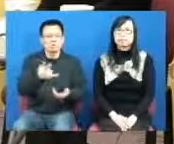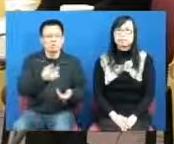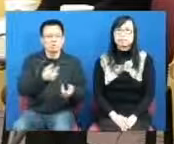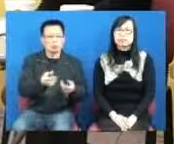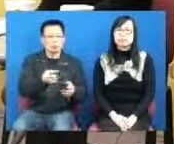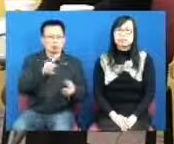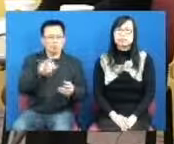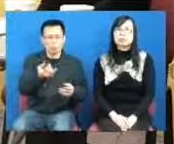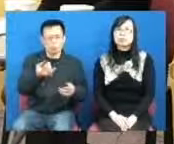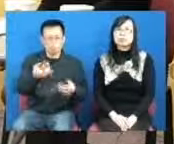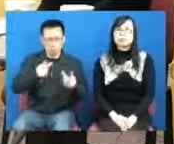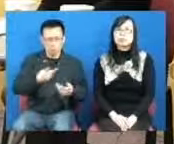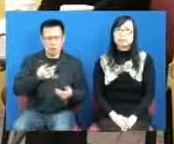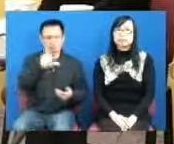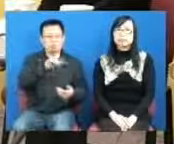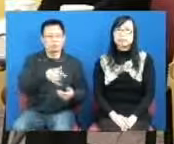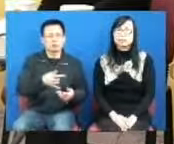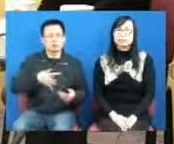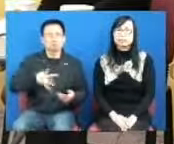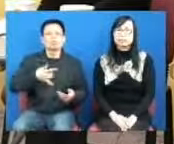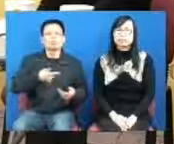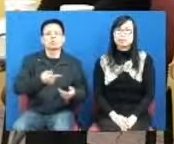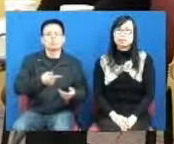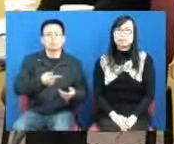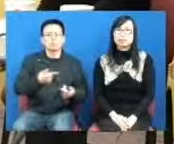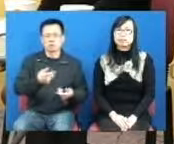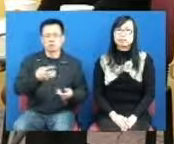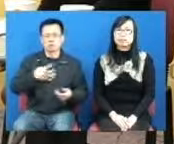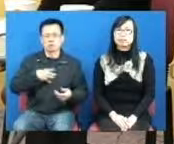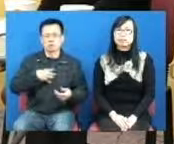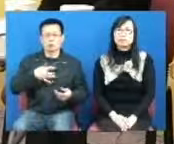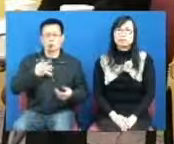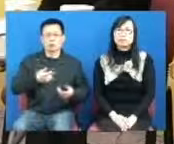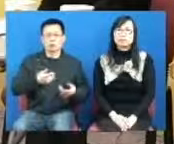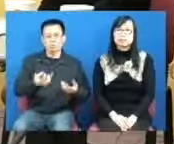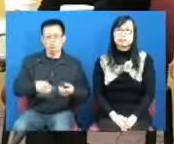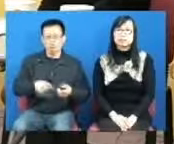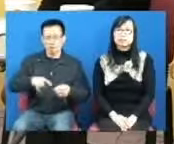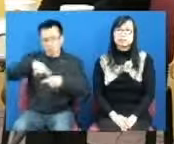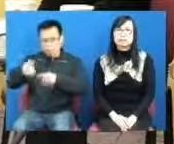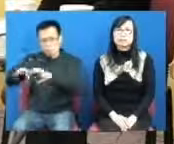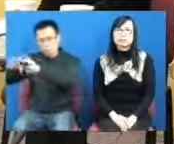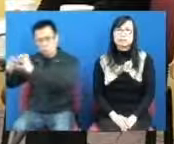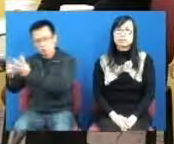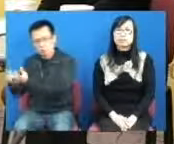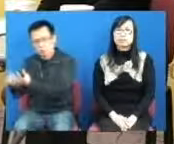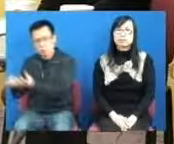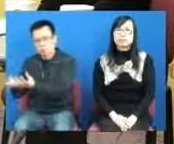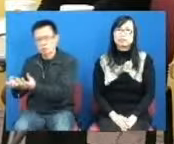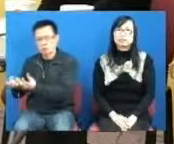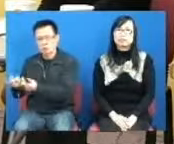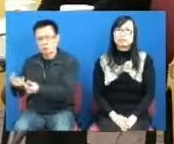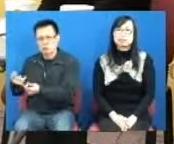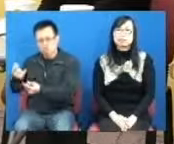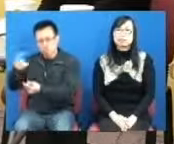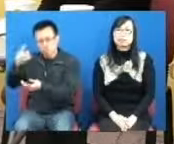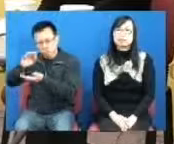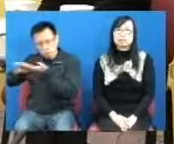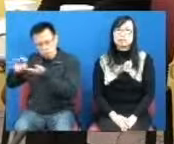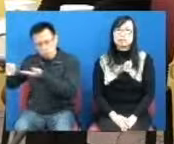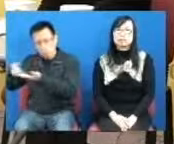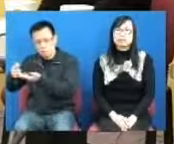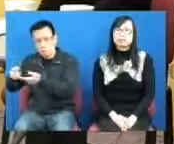給我做甚麼呢你根本是在這裏只虛烏有的另一類我想大家更加清楚就是究竟整